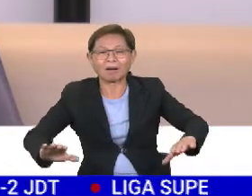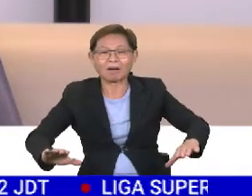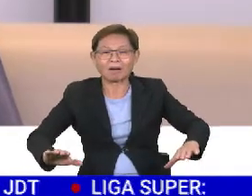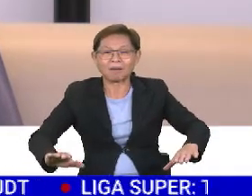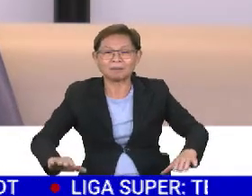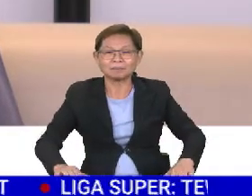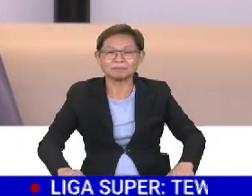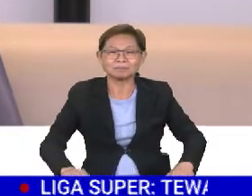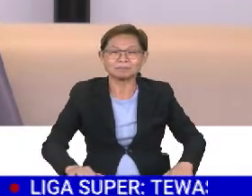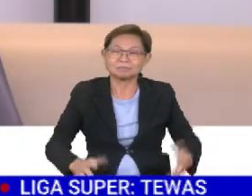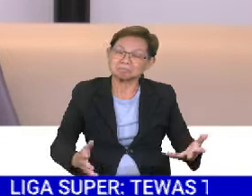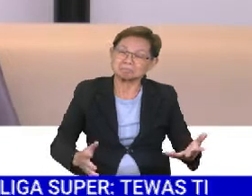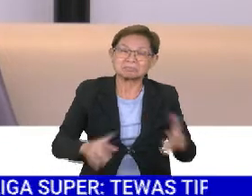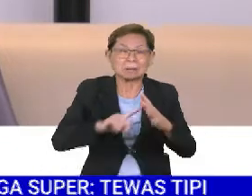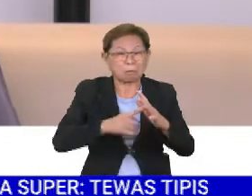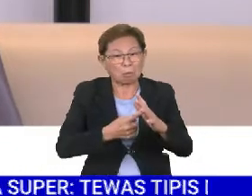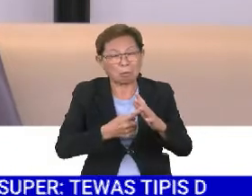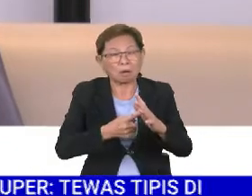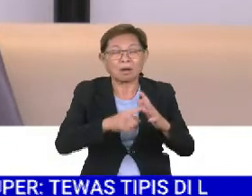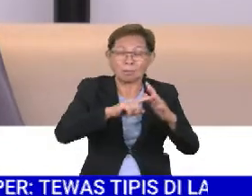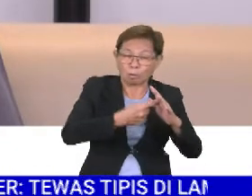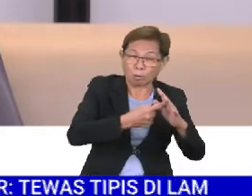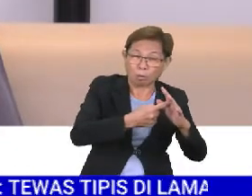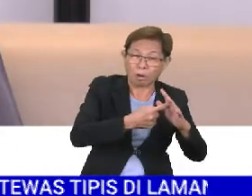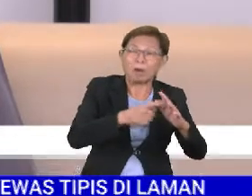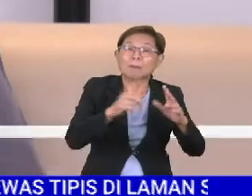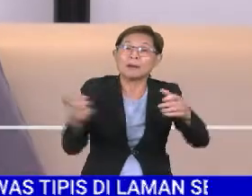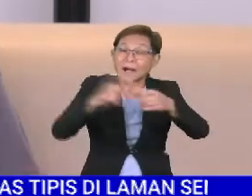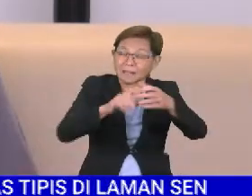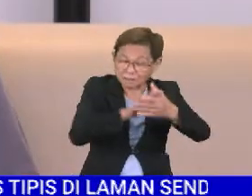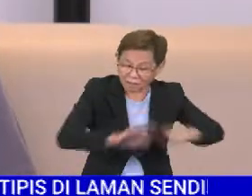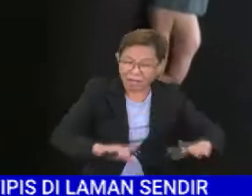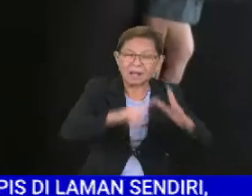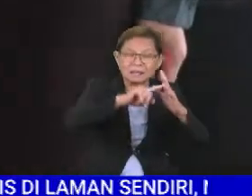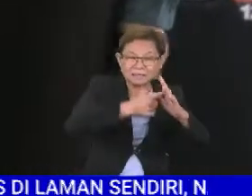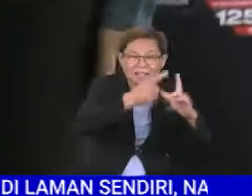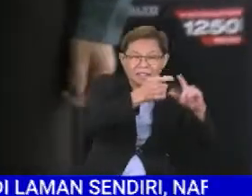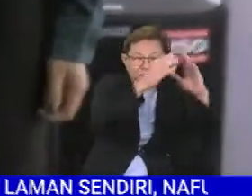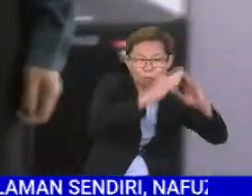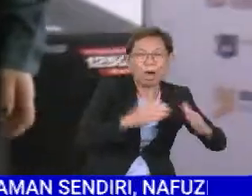mana-mana sahaja bermula daripada rumah sehinggalah ke peringkat sekolah.